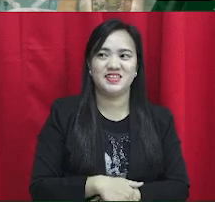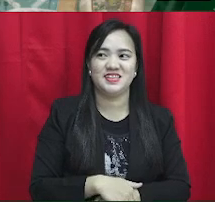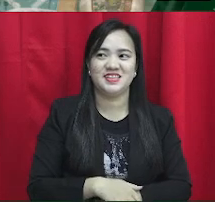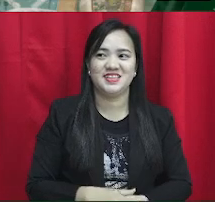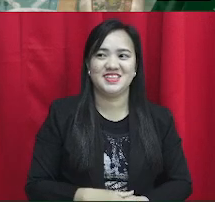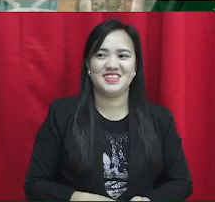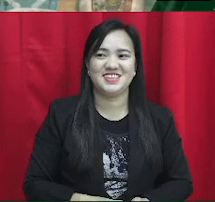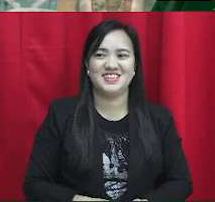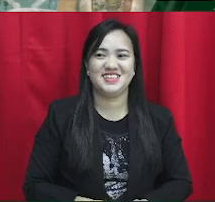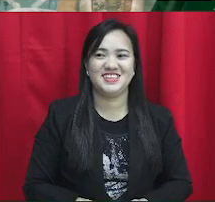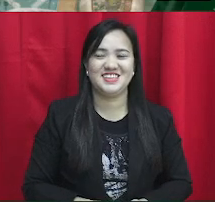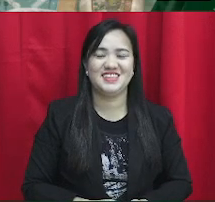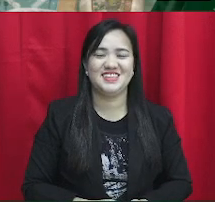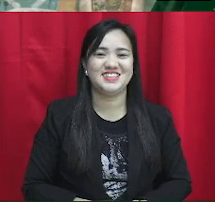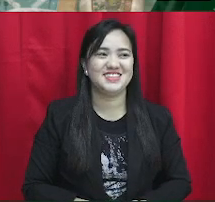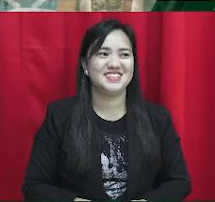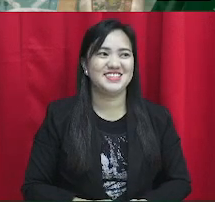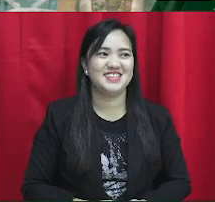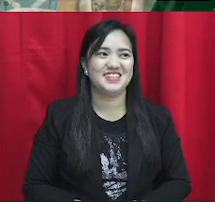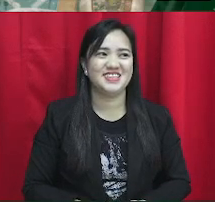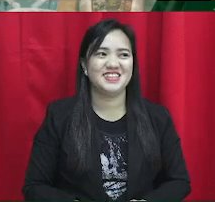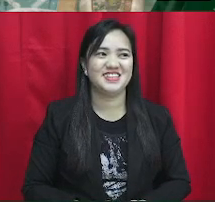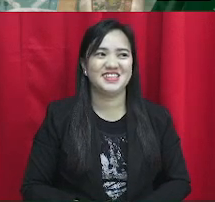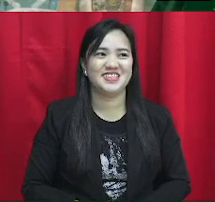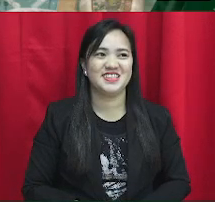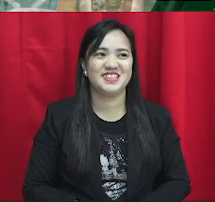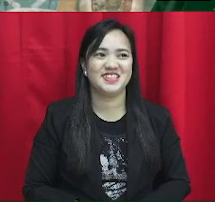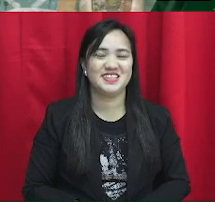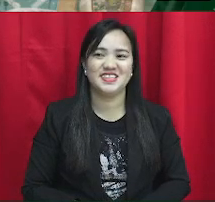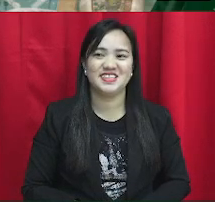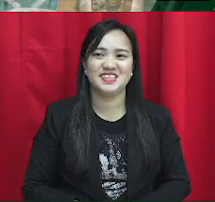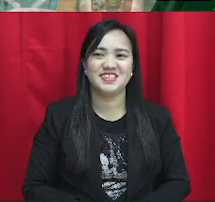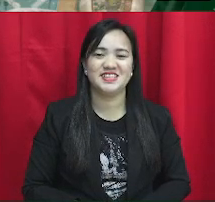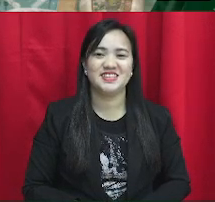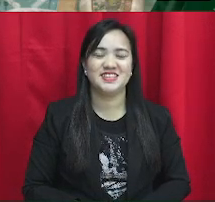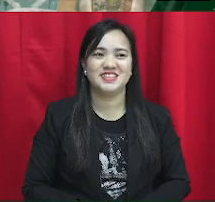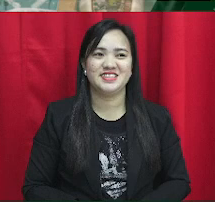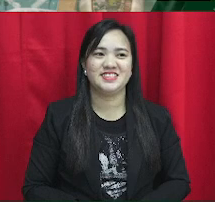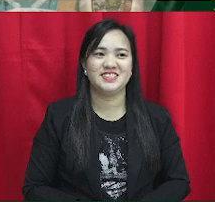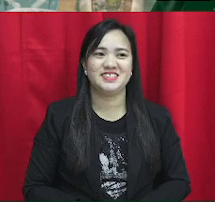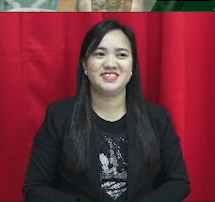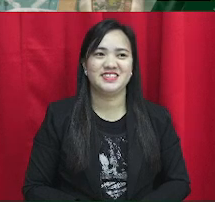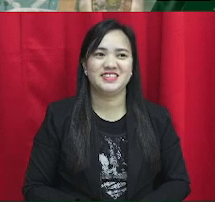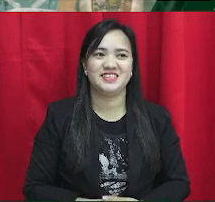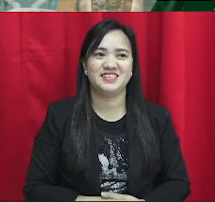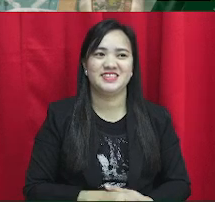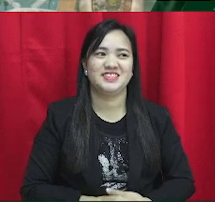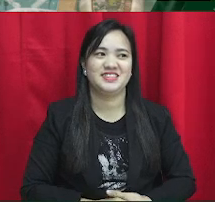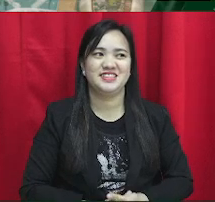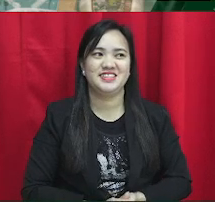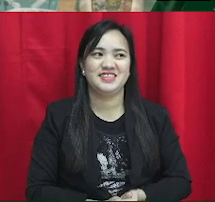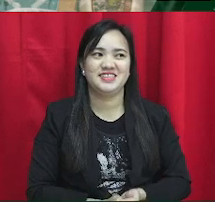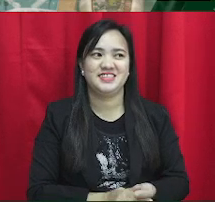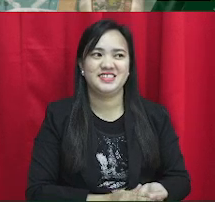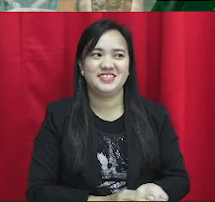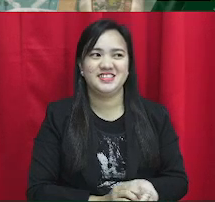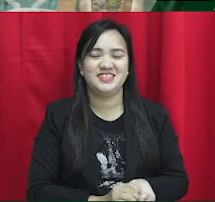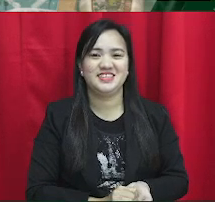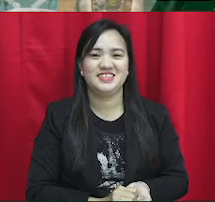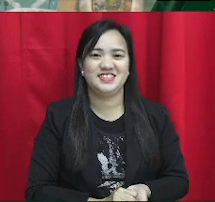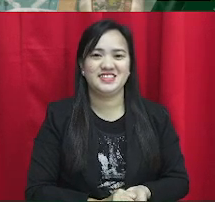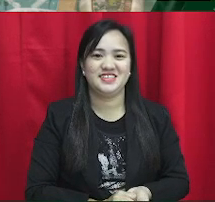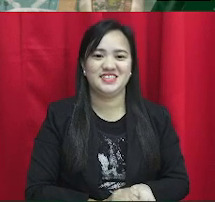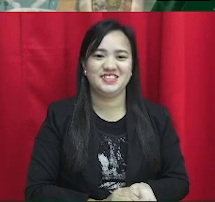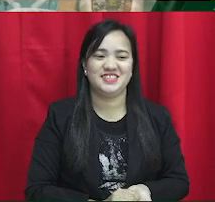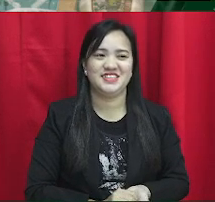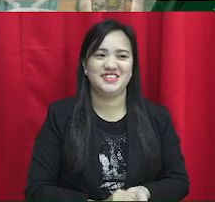Binubuhat LPG. Parang normal yung sagot eh. Oh, hindi naman na po lang kapag-exercise. Ito lang po kabuhayan namin, exercise